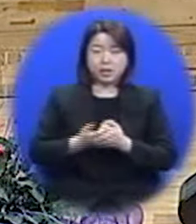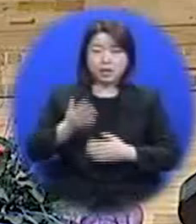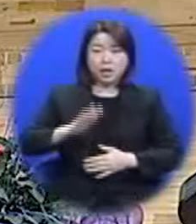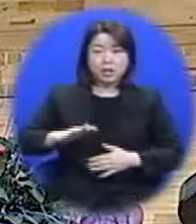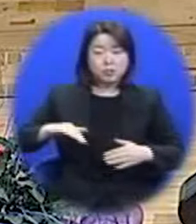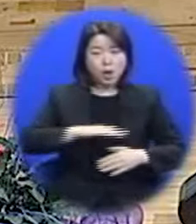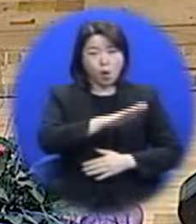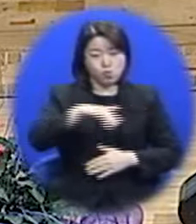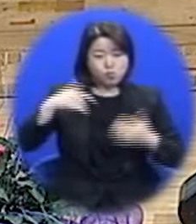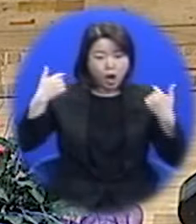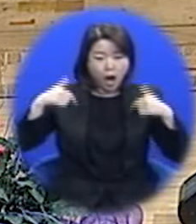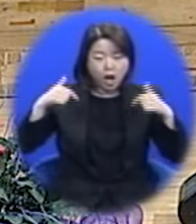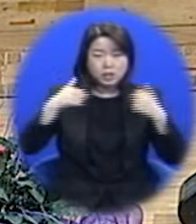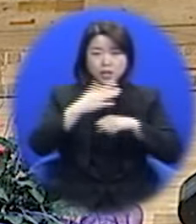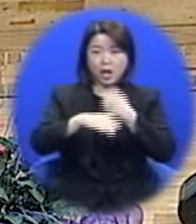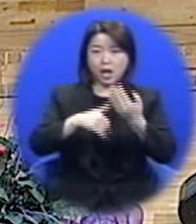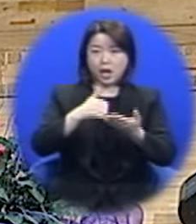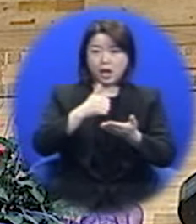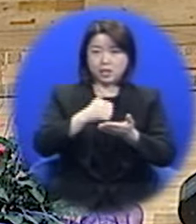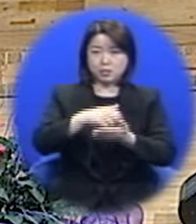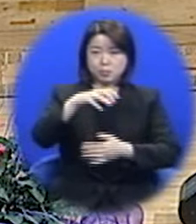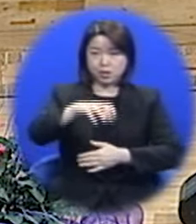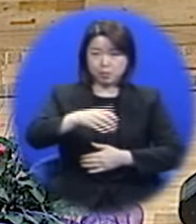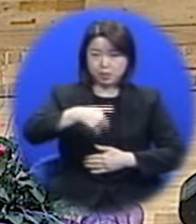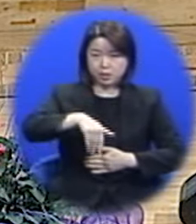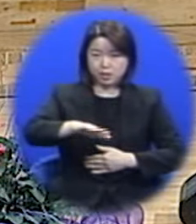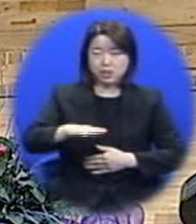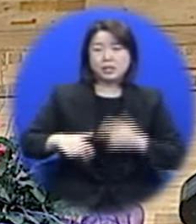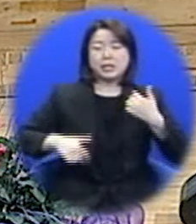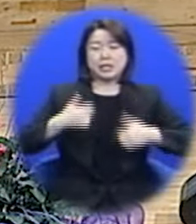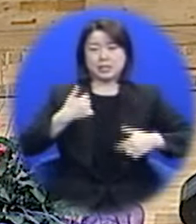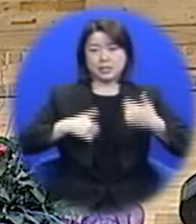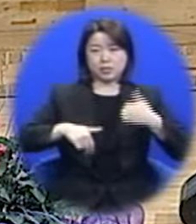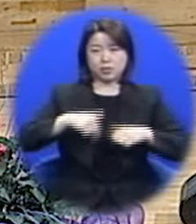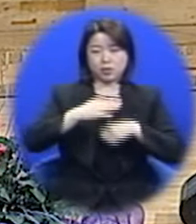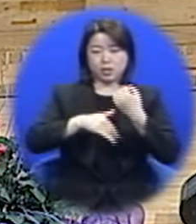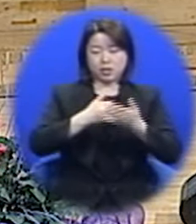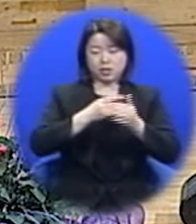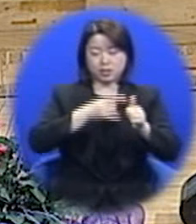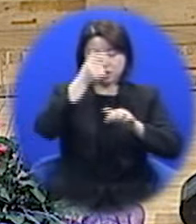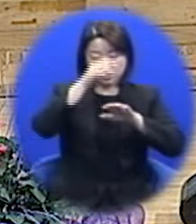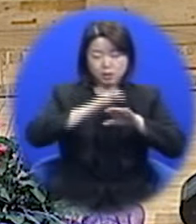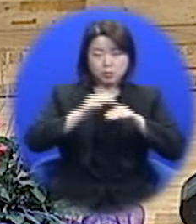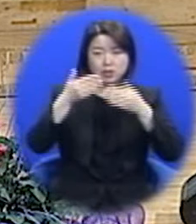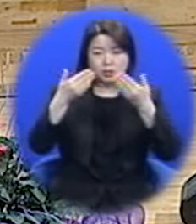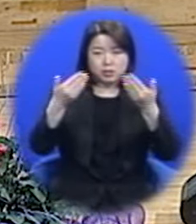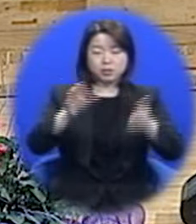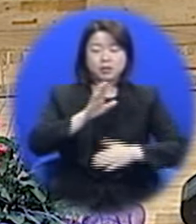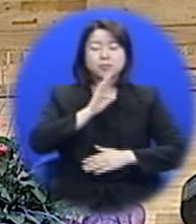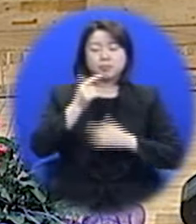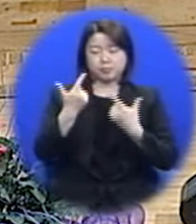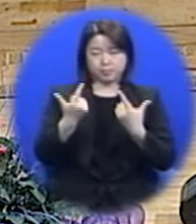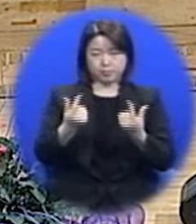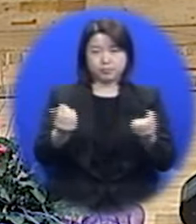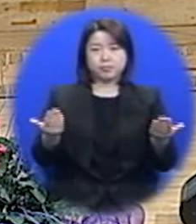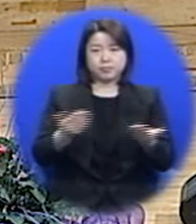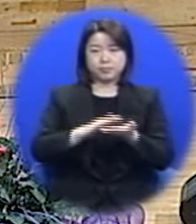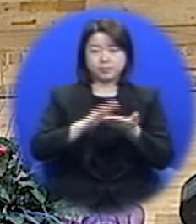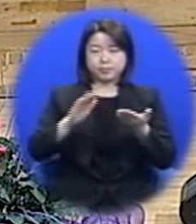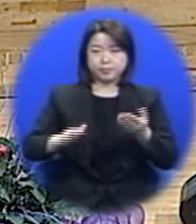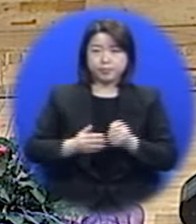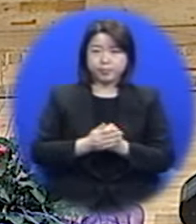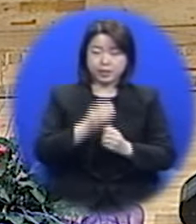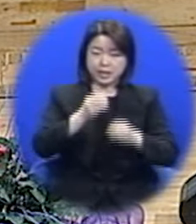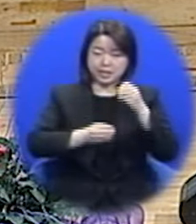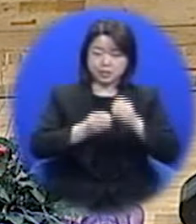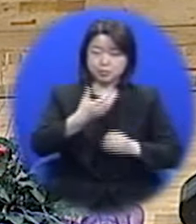하나님께 나아갈 때 즐겁게 하나님께 예배해야 마땅한 일입니다. 시편